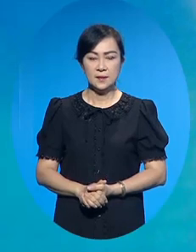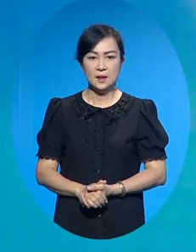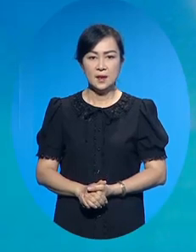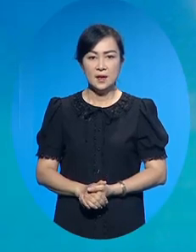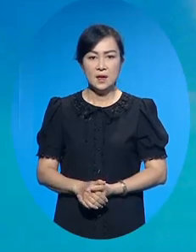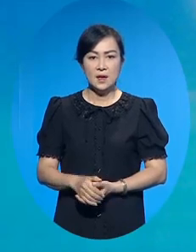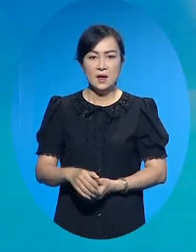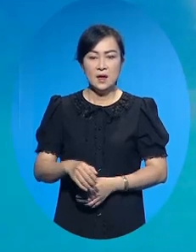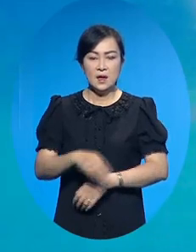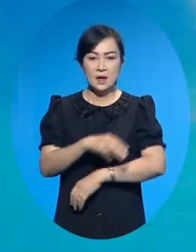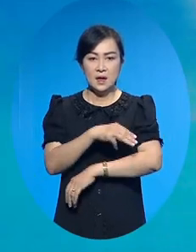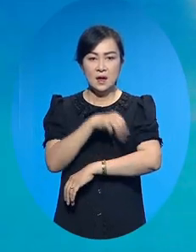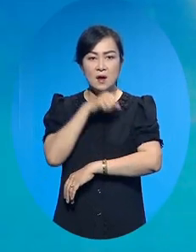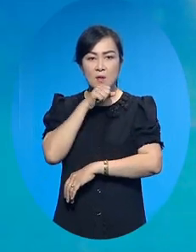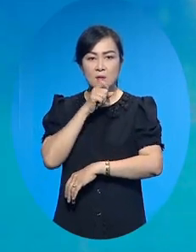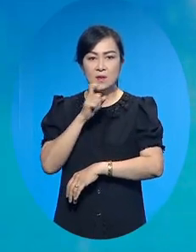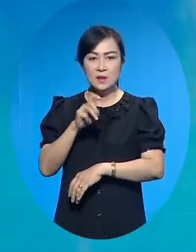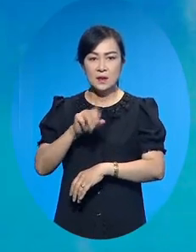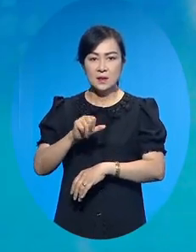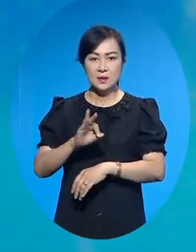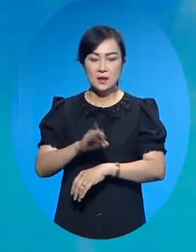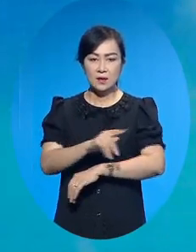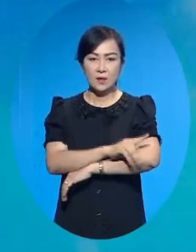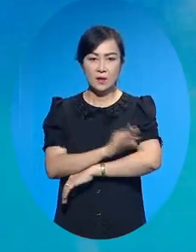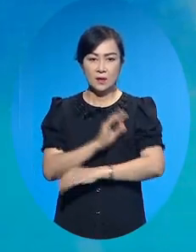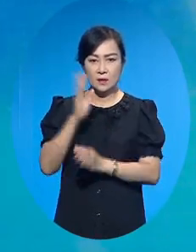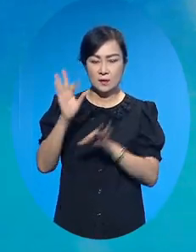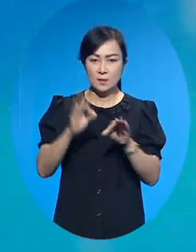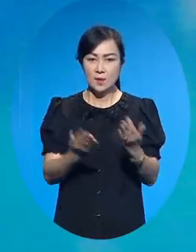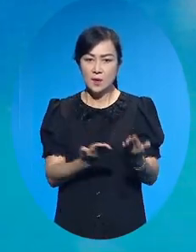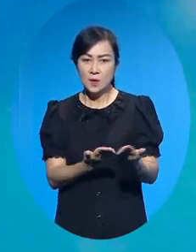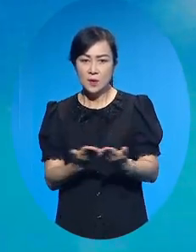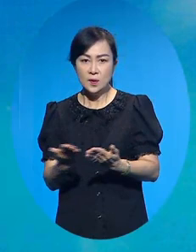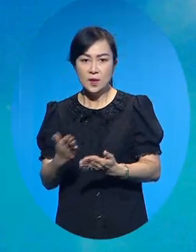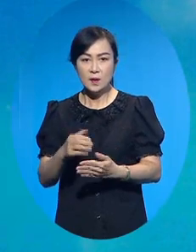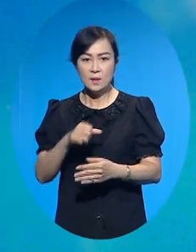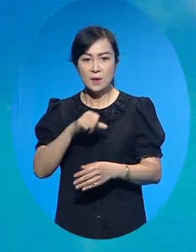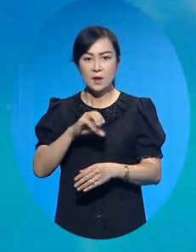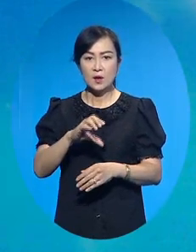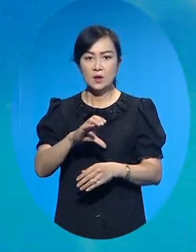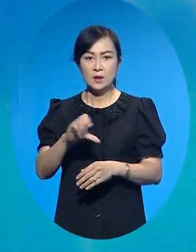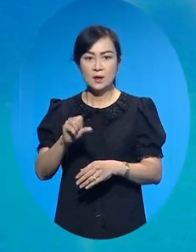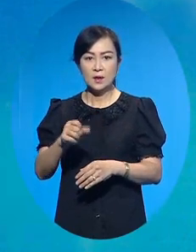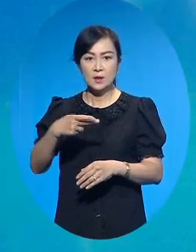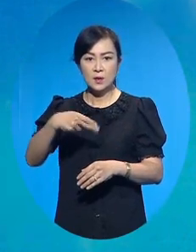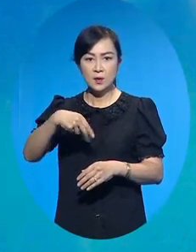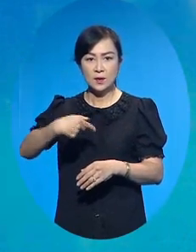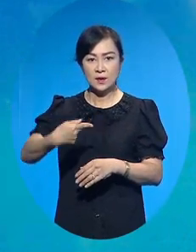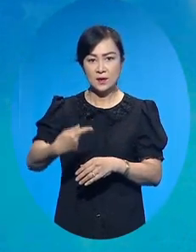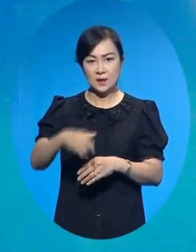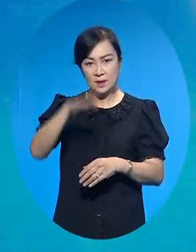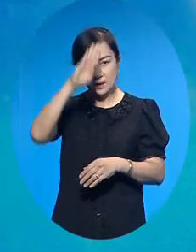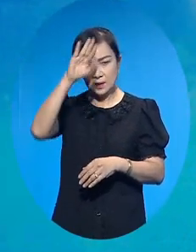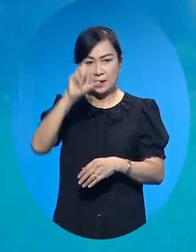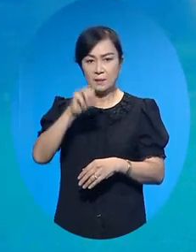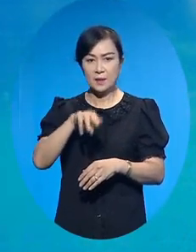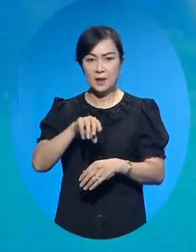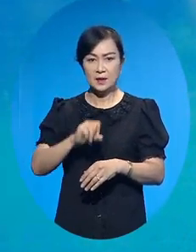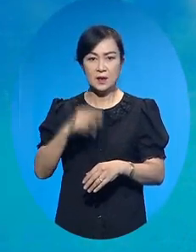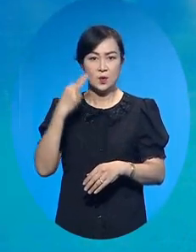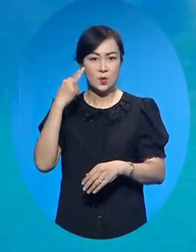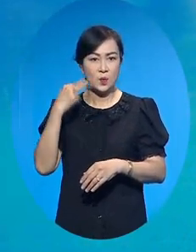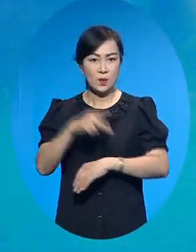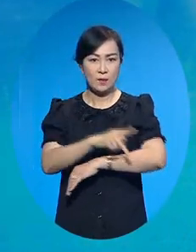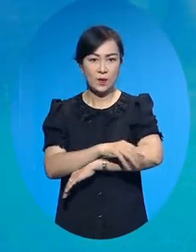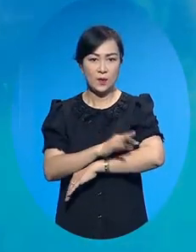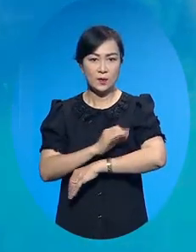Đồng chí Dương Anh Đức, Phó Chủ tịch Ủy ban Nhân dân Thành phố Hồ Chí Minh đã có buổi tiếp đồng chí Ricardo Concepcion Rodriguez, Thống đốc tỉnh Antamisa, Cuba,